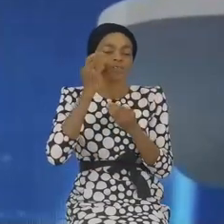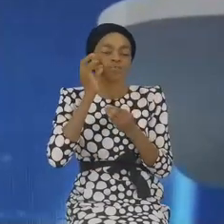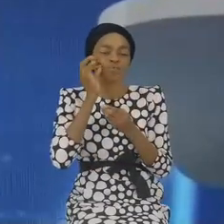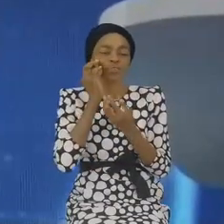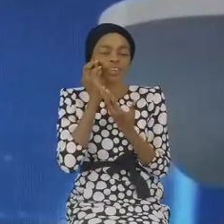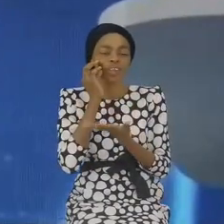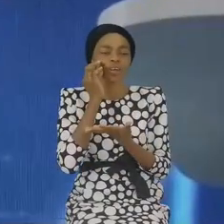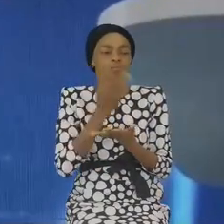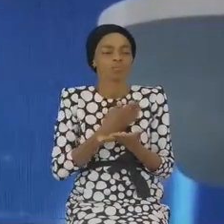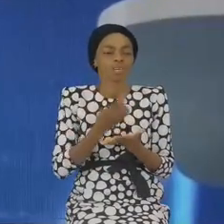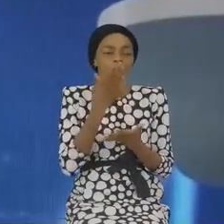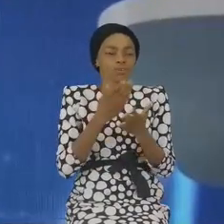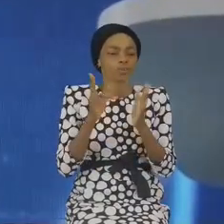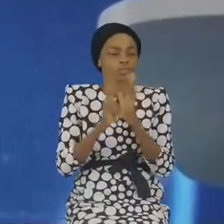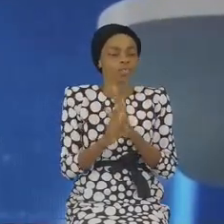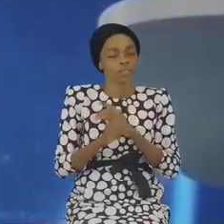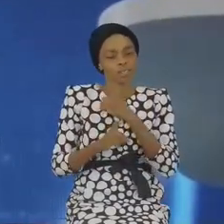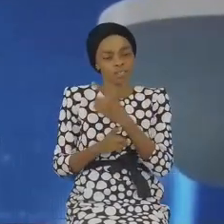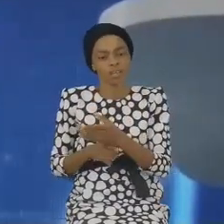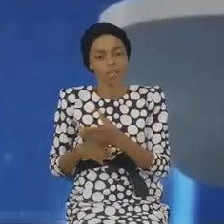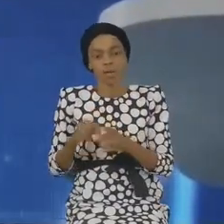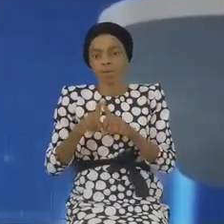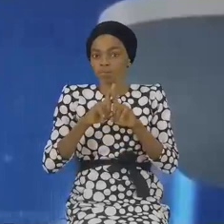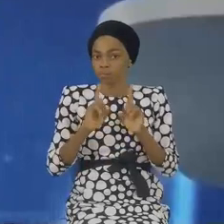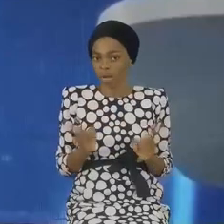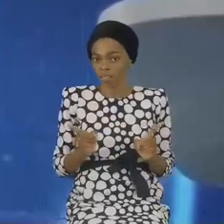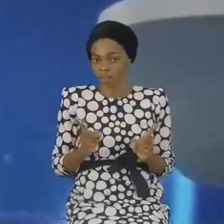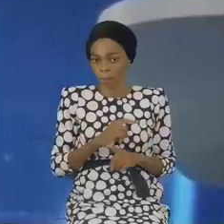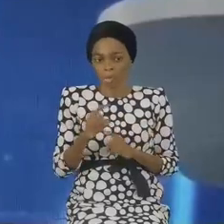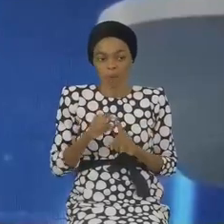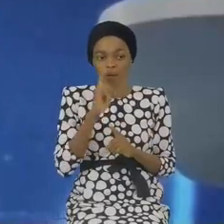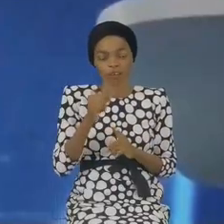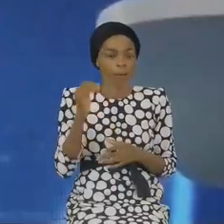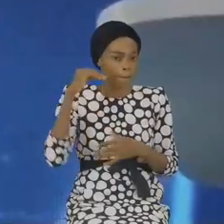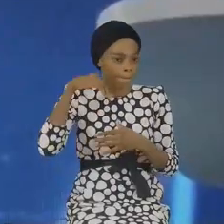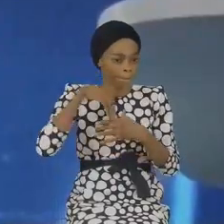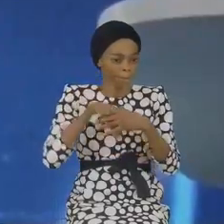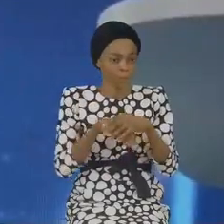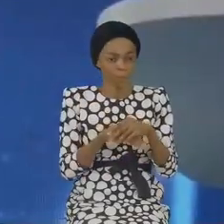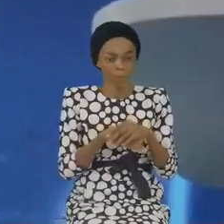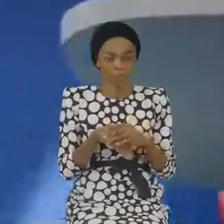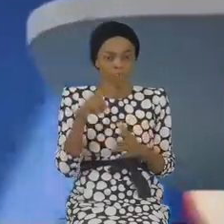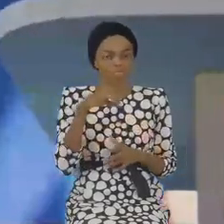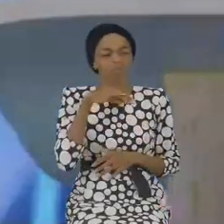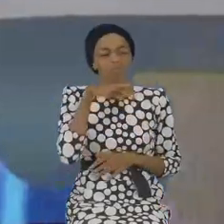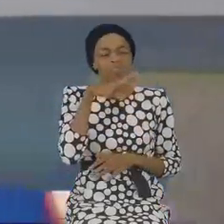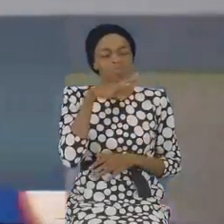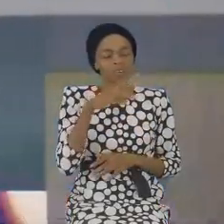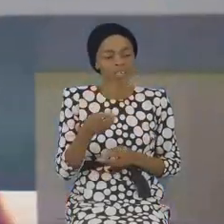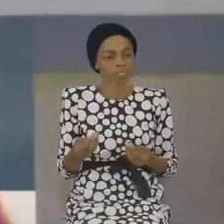et les meilleures productions. Mais vous êtes venus et vous avez souillé mon pays.